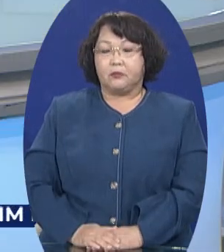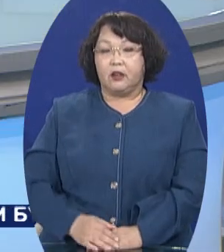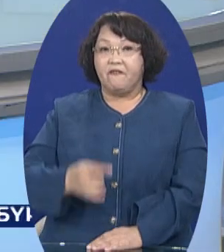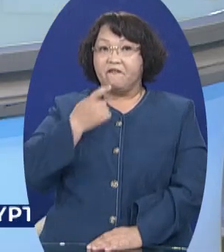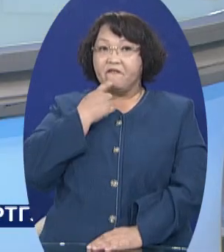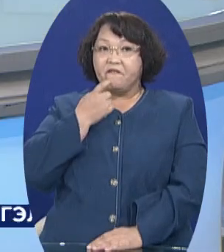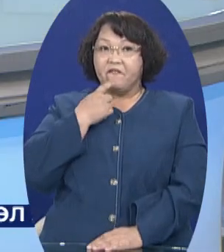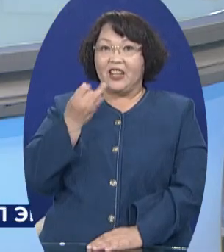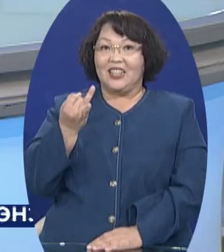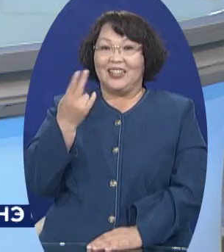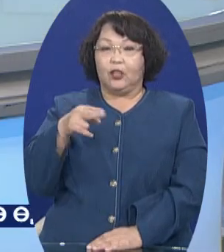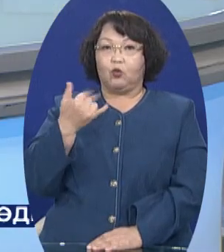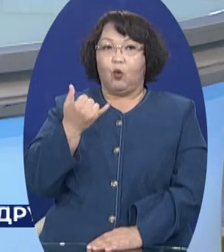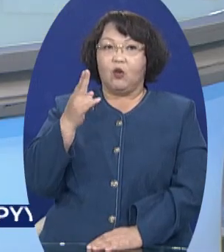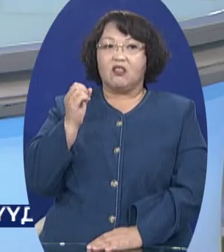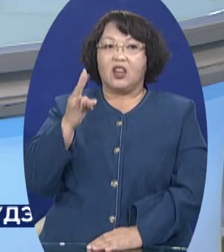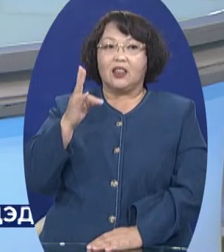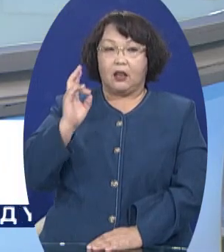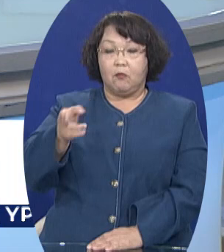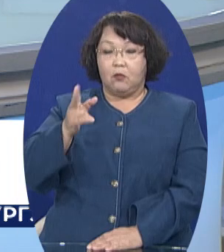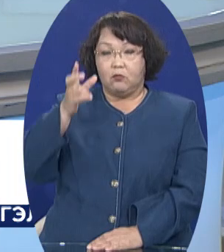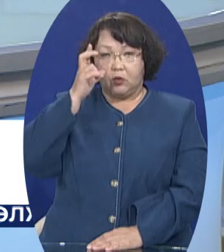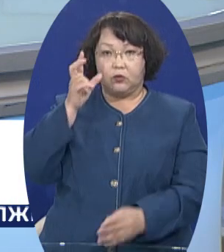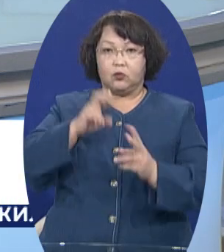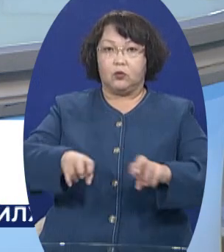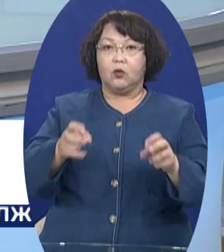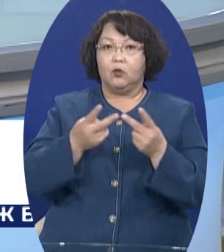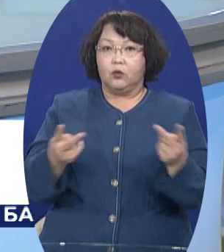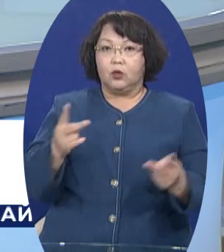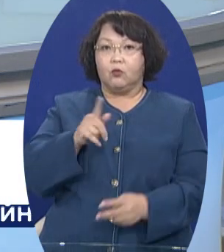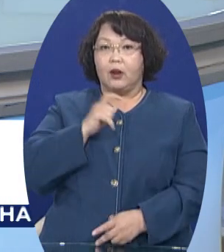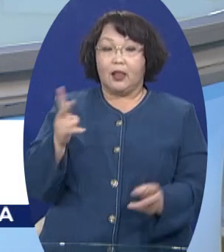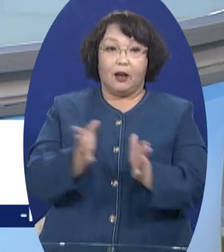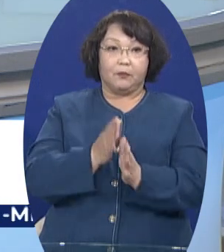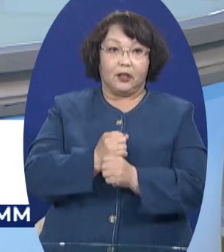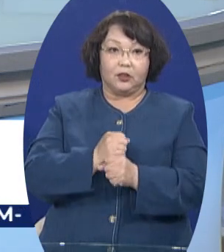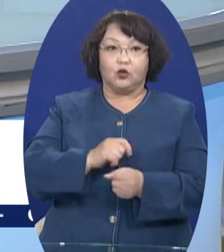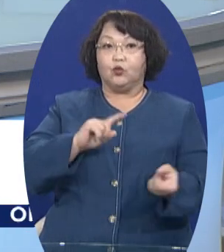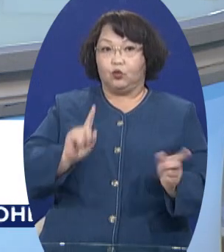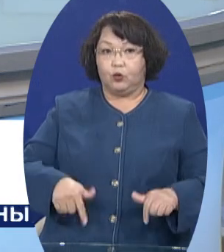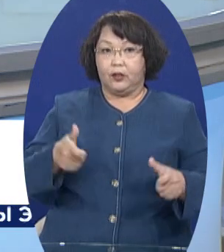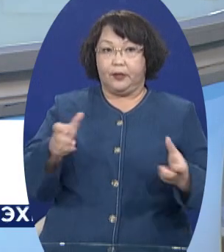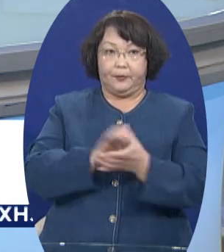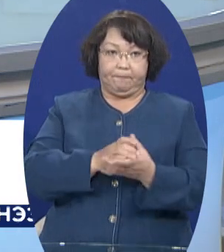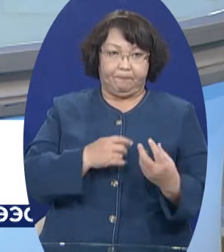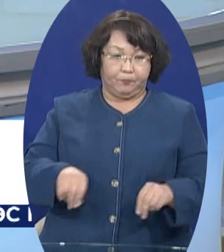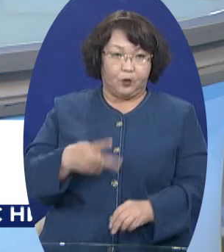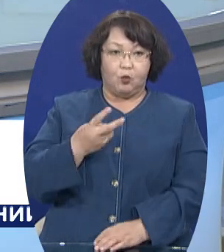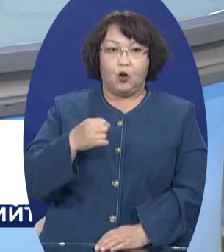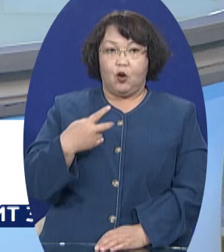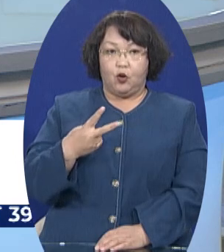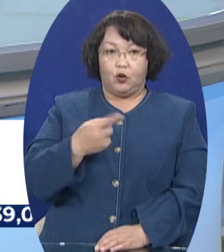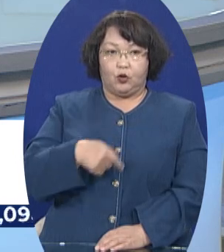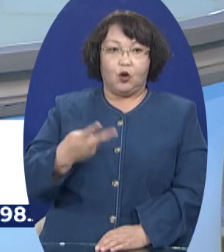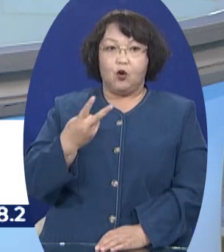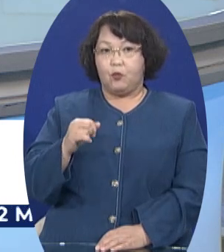Финляндийн EduTen компанитай боловсролын судалгааны үндэсний хүрээлэн хамтран ажиллах гэрээнд гарын үсэг зурлаа. 2022-23 оны хичээлийн